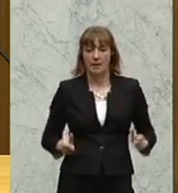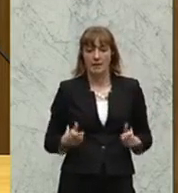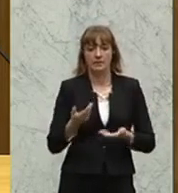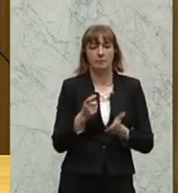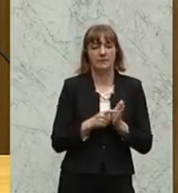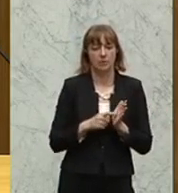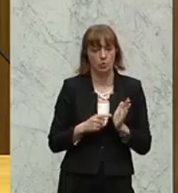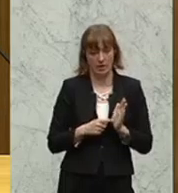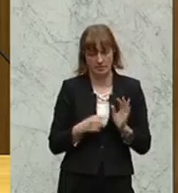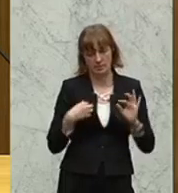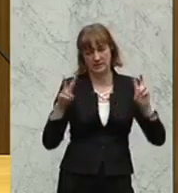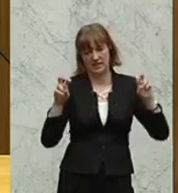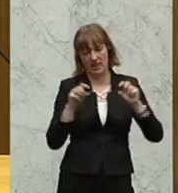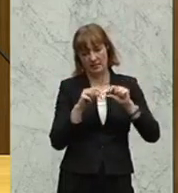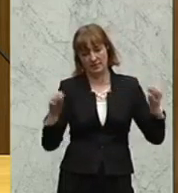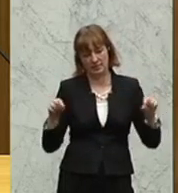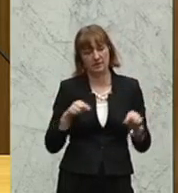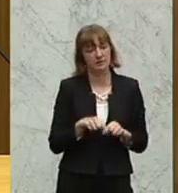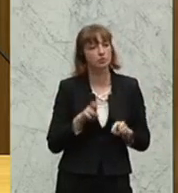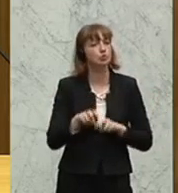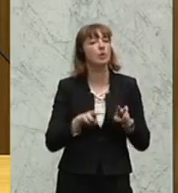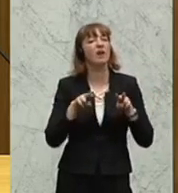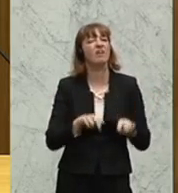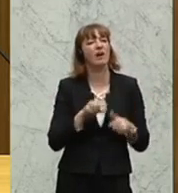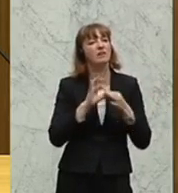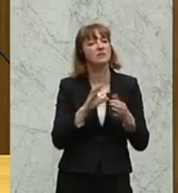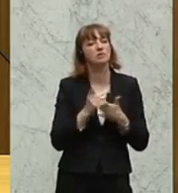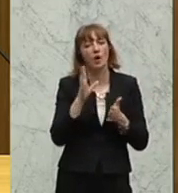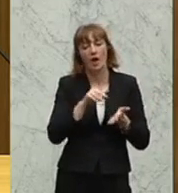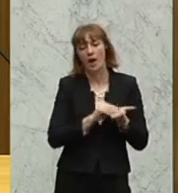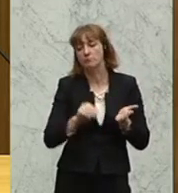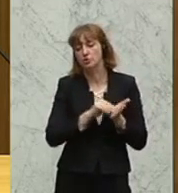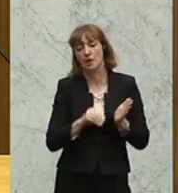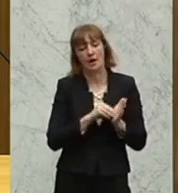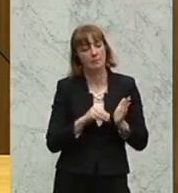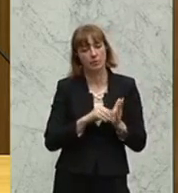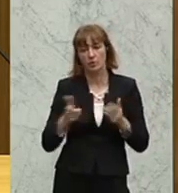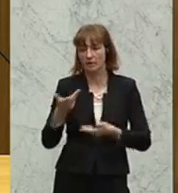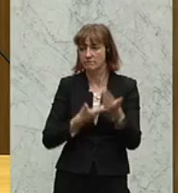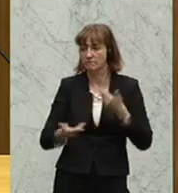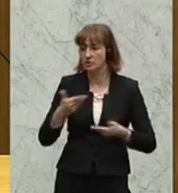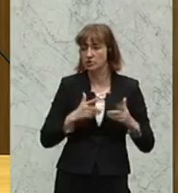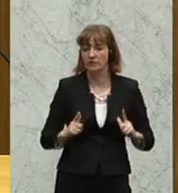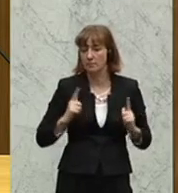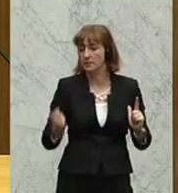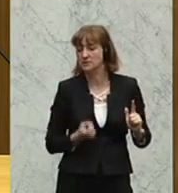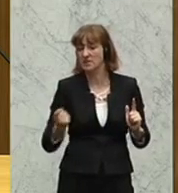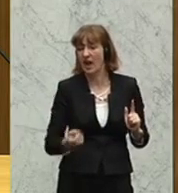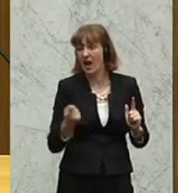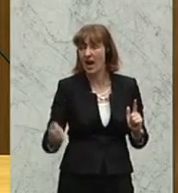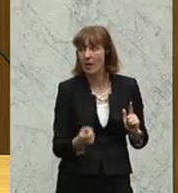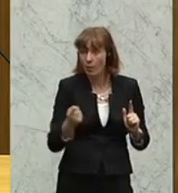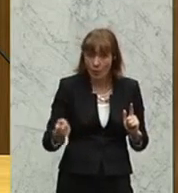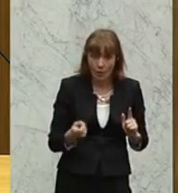immer ganz viele Leute vom Finanzministerium dabei. Also die waren eingebunden. Ja, und da steht zum Beispiel im